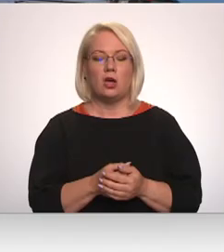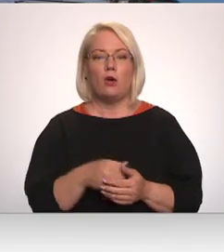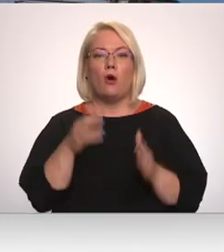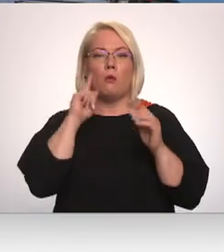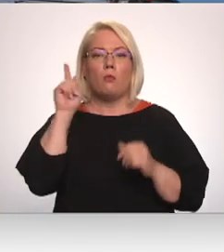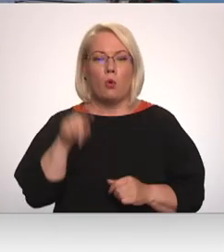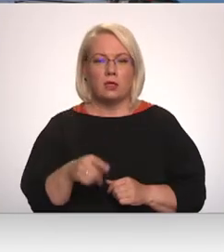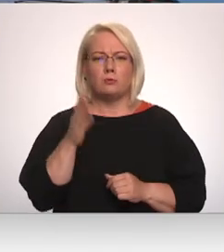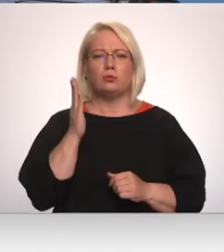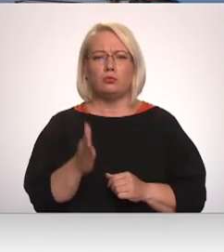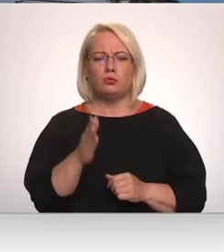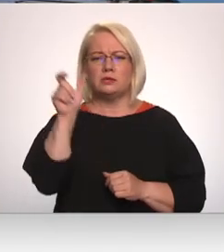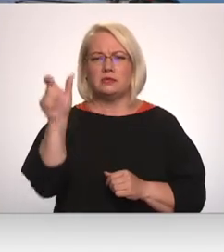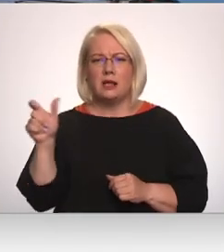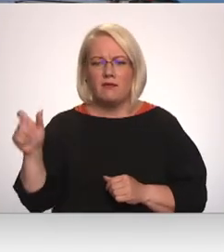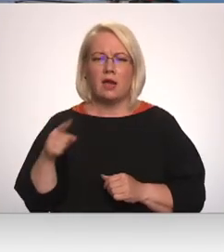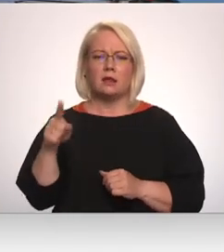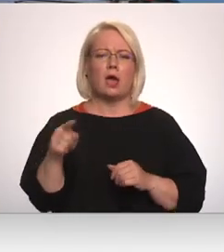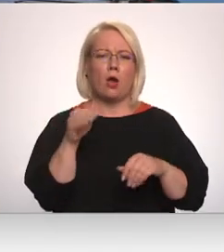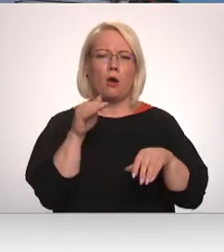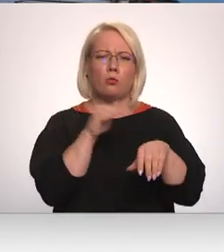kurus uzrunās tās, ka tā ir vietē